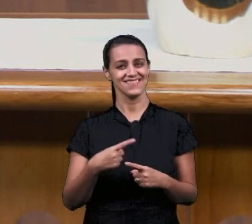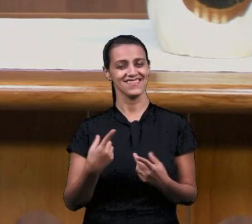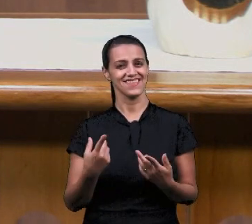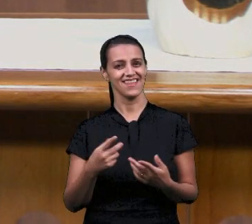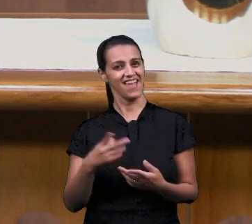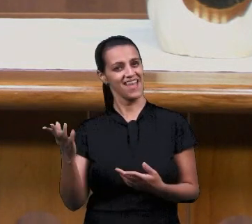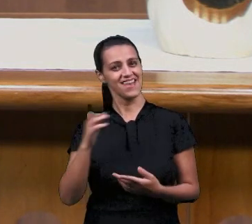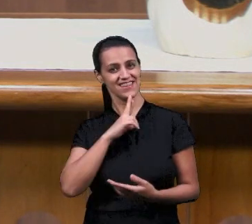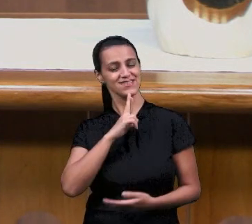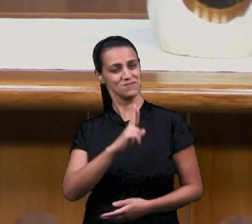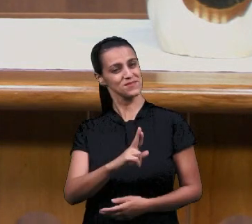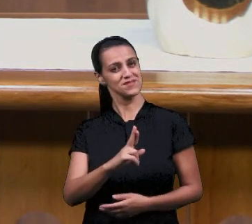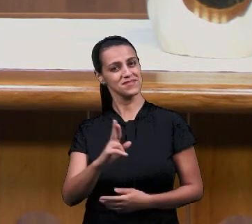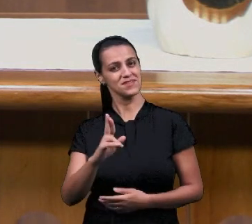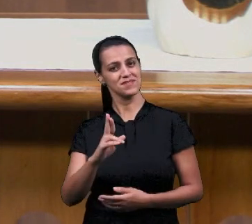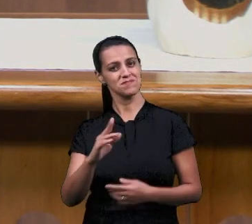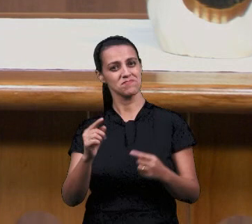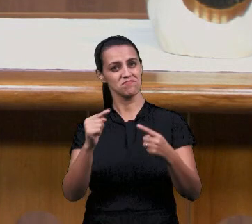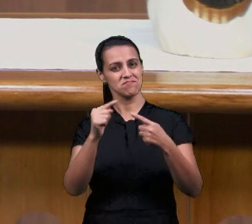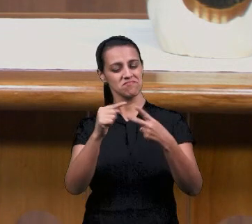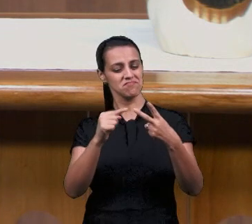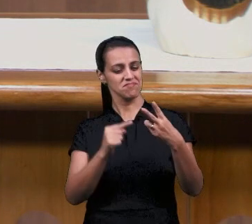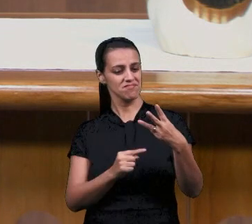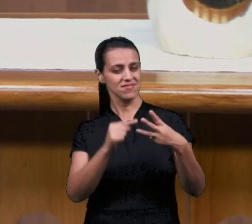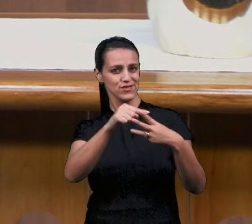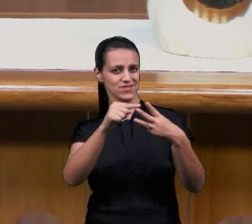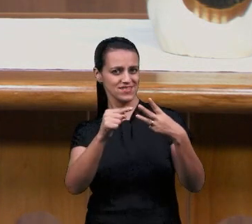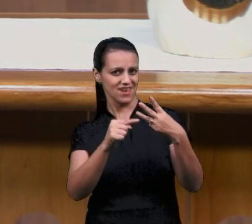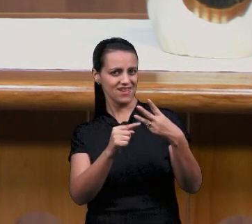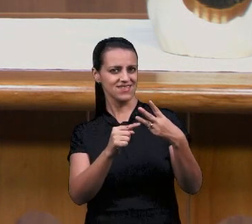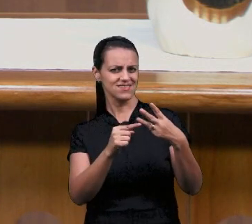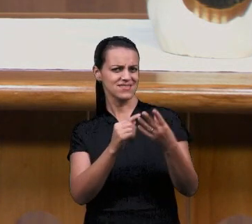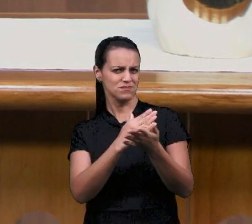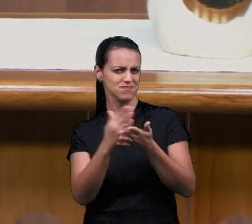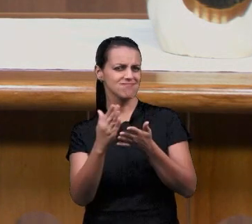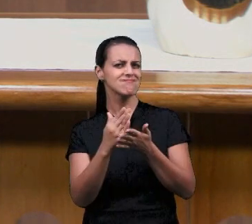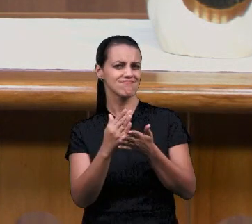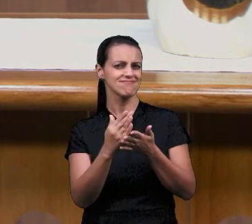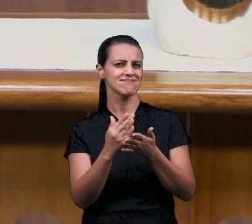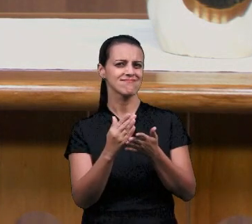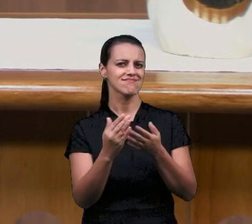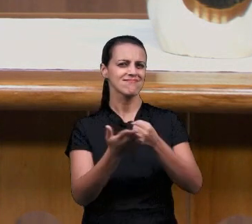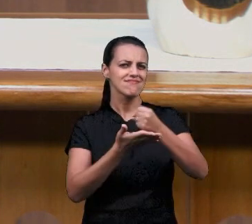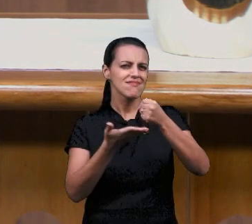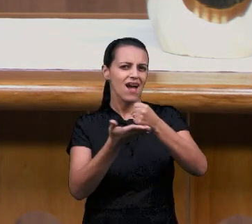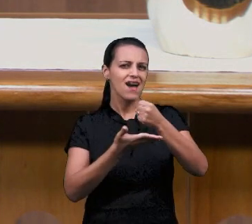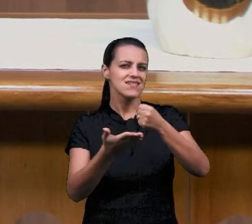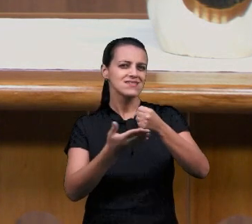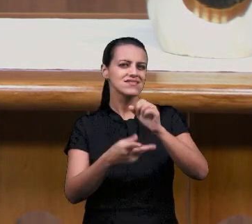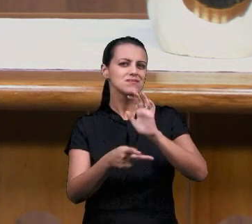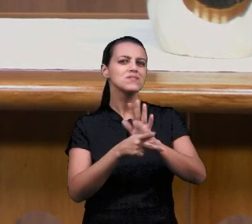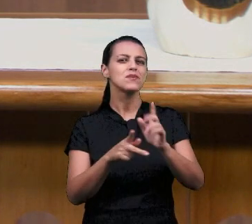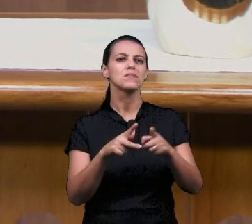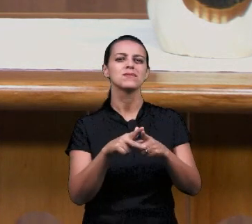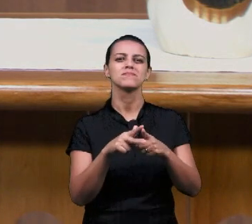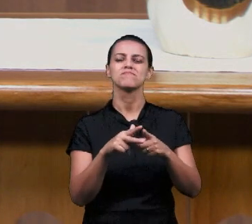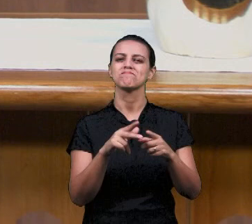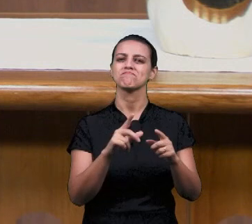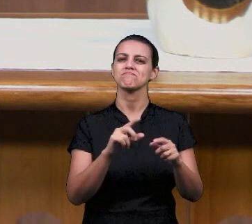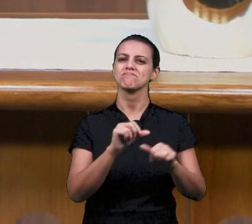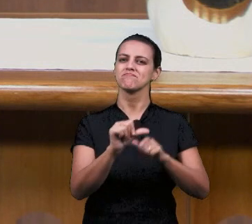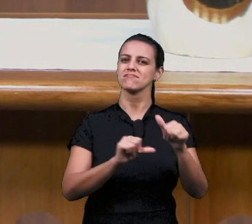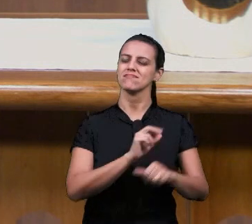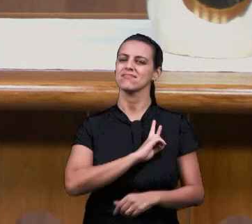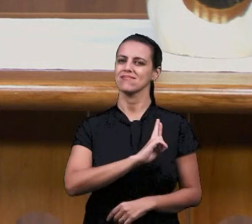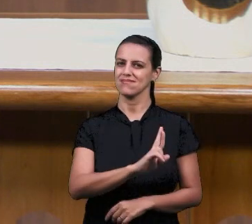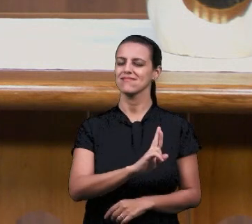parce que naturellement, ils ont répondu en liant les trois principes cités dans la parole d'introduction aujourd'hui, parce qu'aujourd'hui, nous